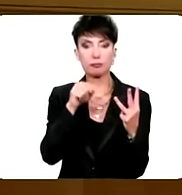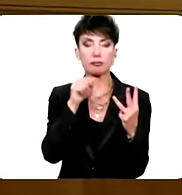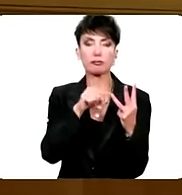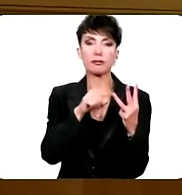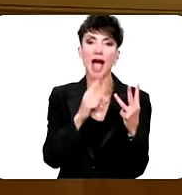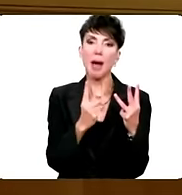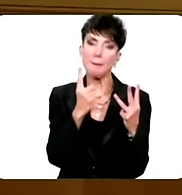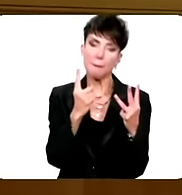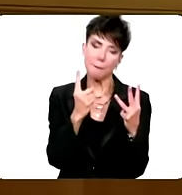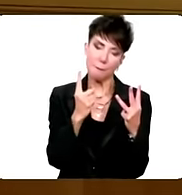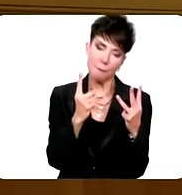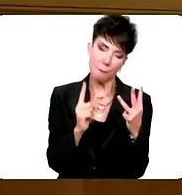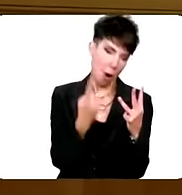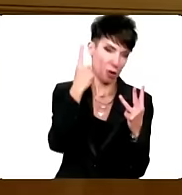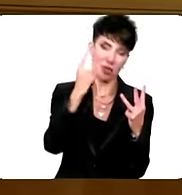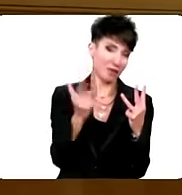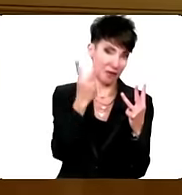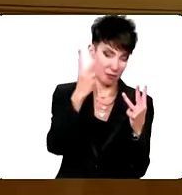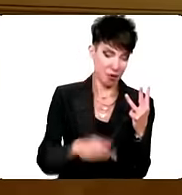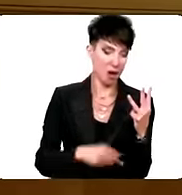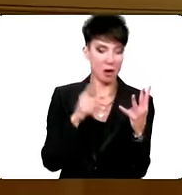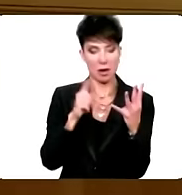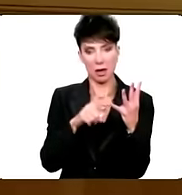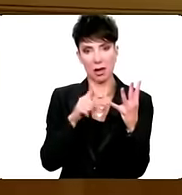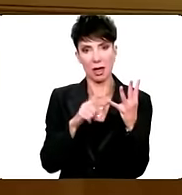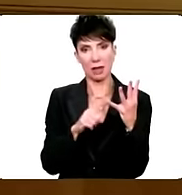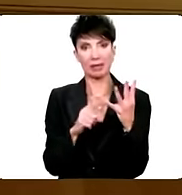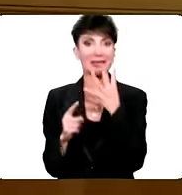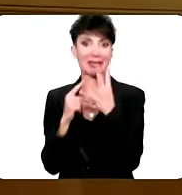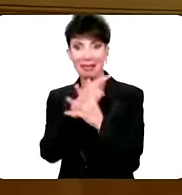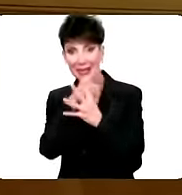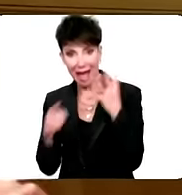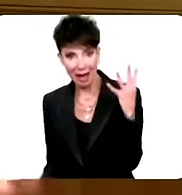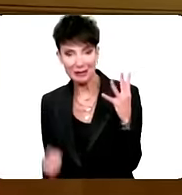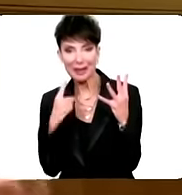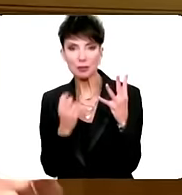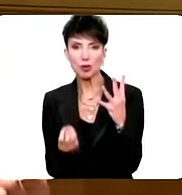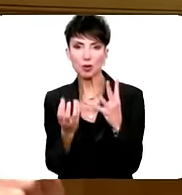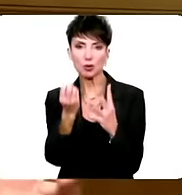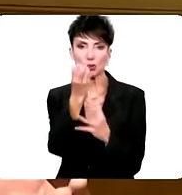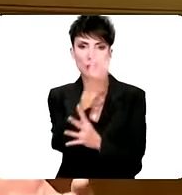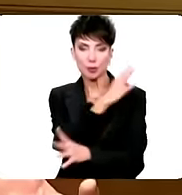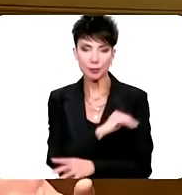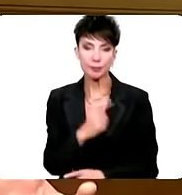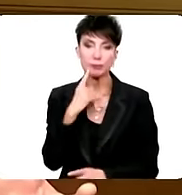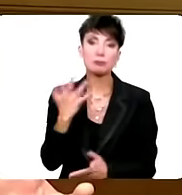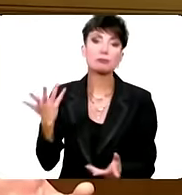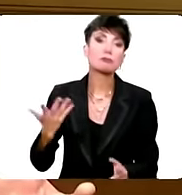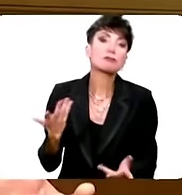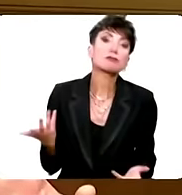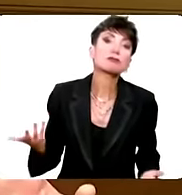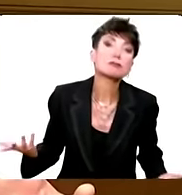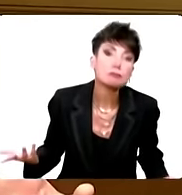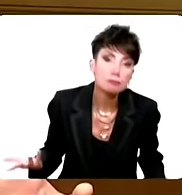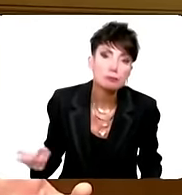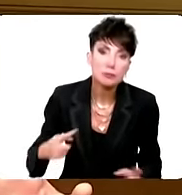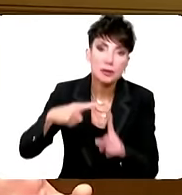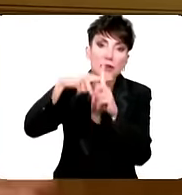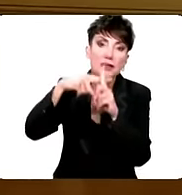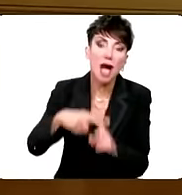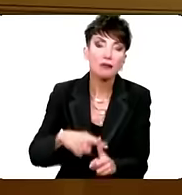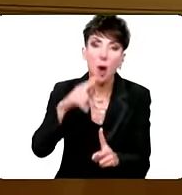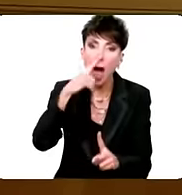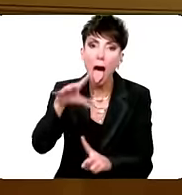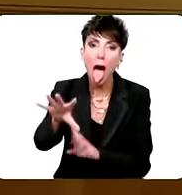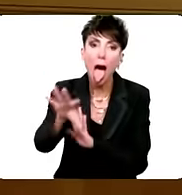μείγμα παλιών και νέων. Από εκεί και πέρα, ο Σταυρός είναι μια βαθιά δημοκρατική διαδικασία. Αυτούς επέλεξαν οι πολίτες.